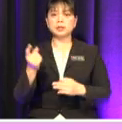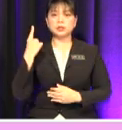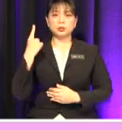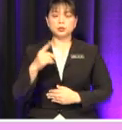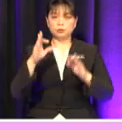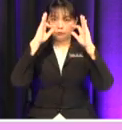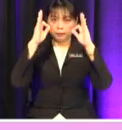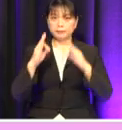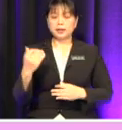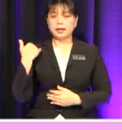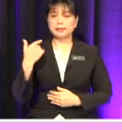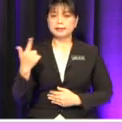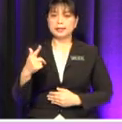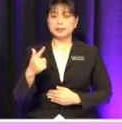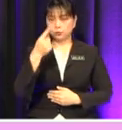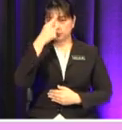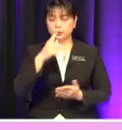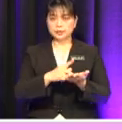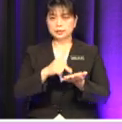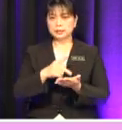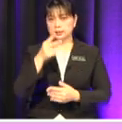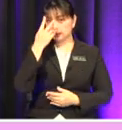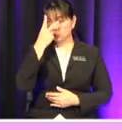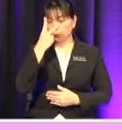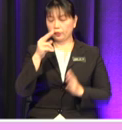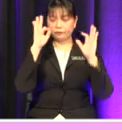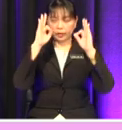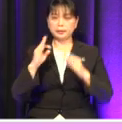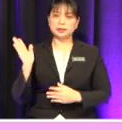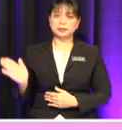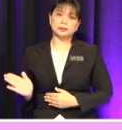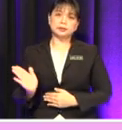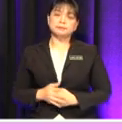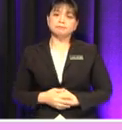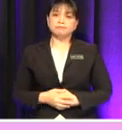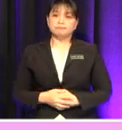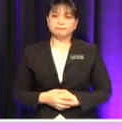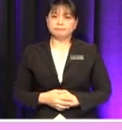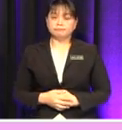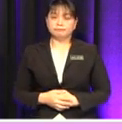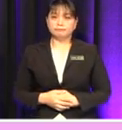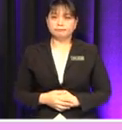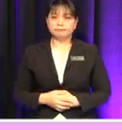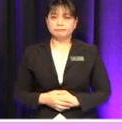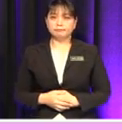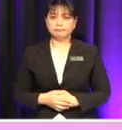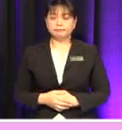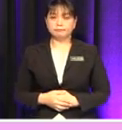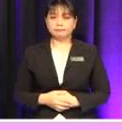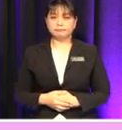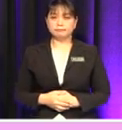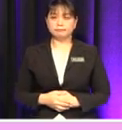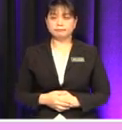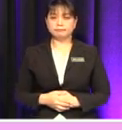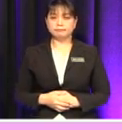untuk mengira nih and oke and inilah bilangan pasukan tolak dengan satu oke itulah